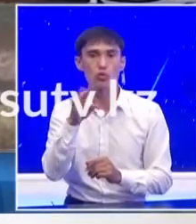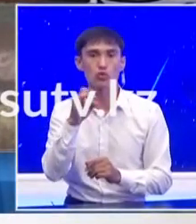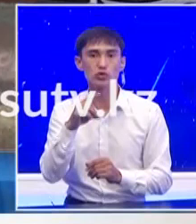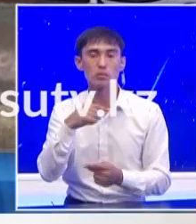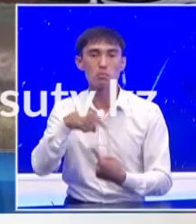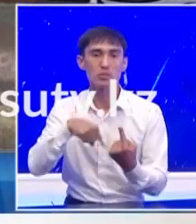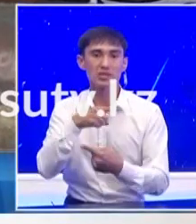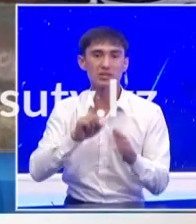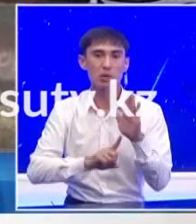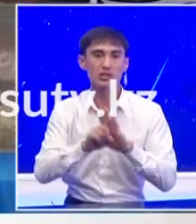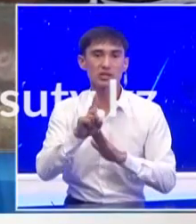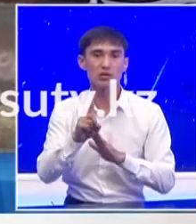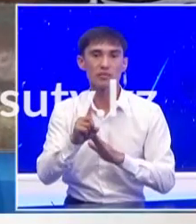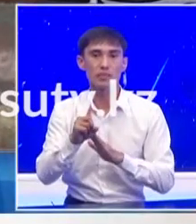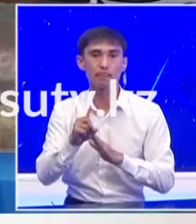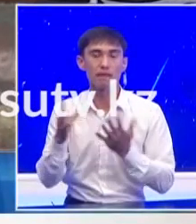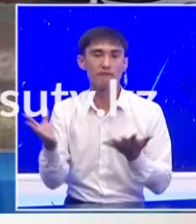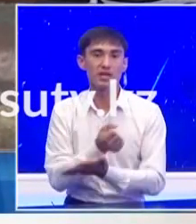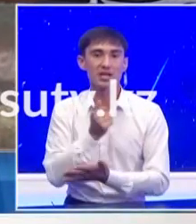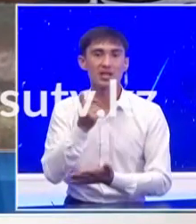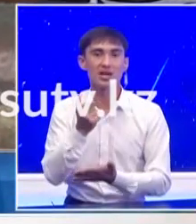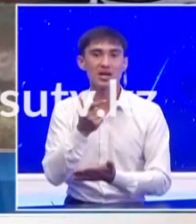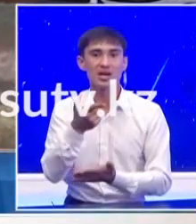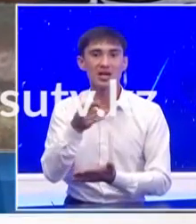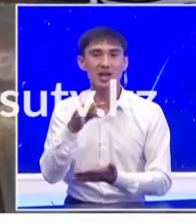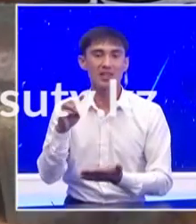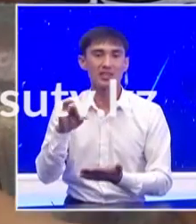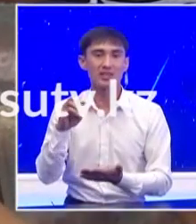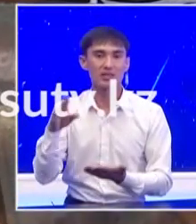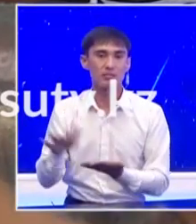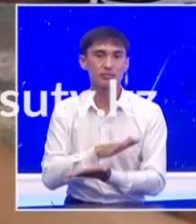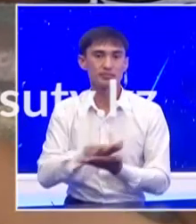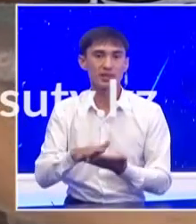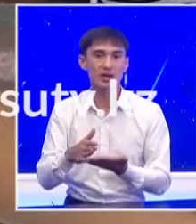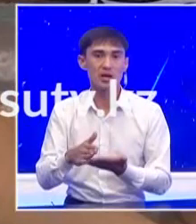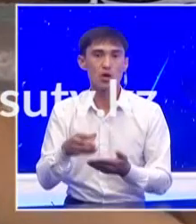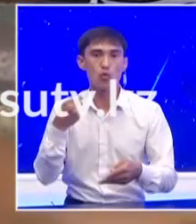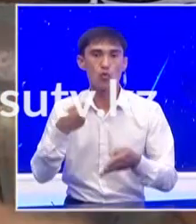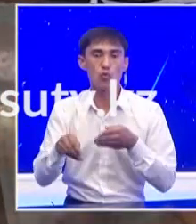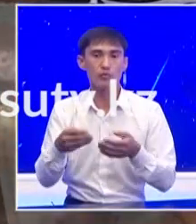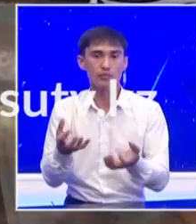«Бизнес-бастау». Выиграла грант 255 тысяч, приобрела машинку швейную,